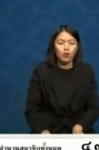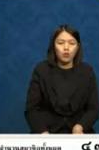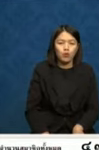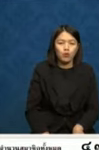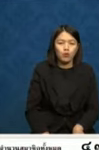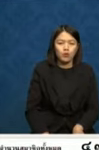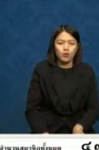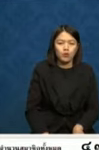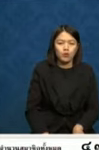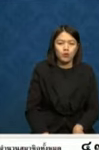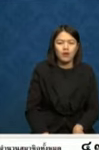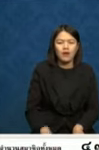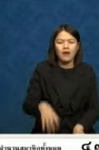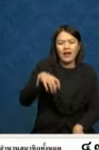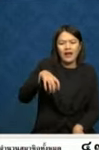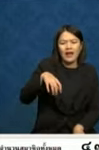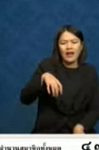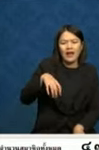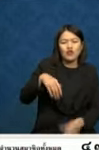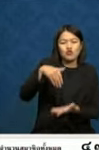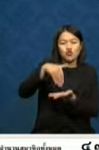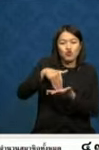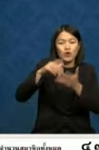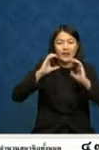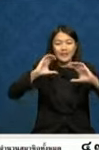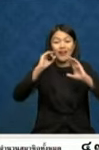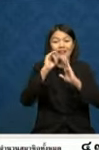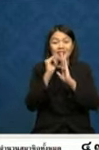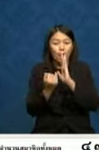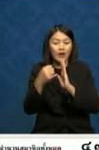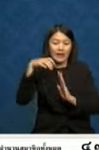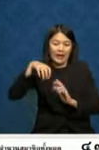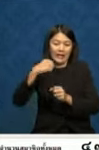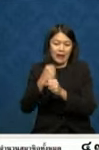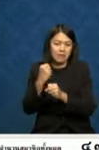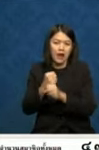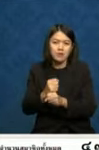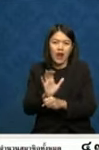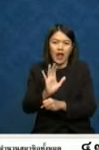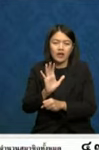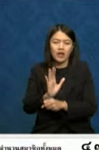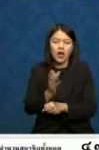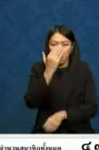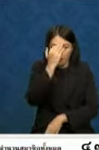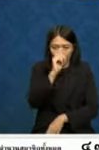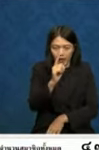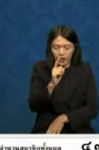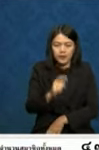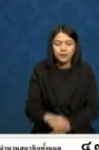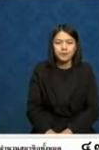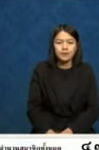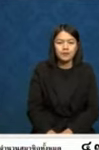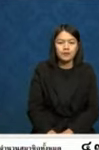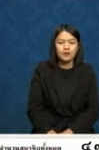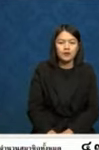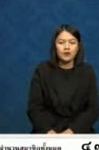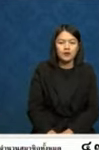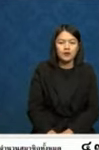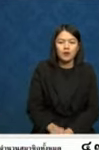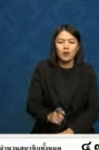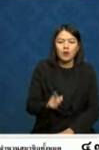ที่ไม่สามารถใช้สารกลางจังหวัดหรือศูนย์ราชการจังหวัดเป็นสำนักงานเนื่องจากมีข้อจำกัดหลักน